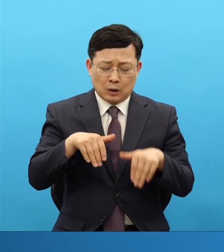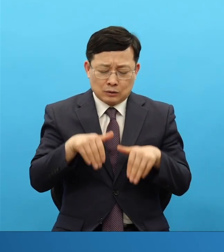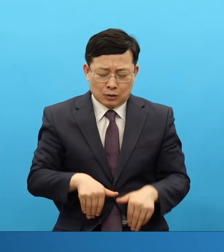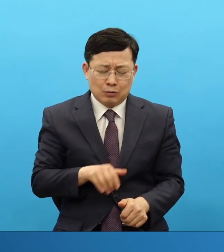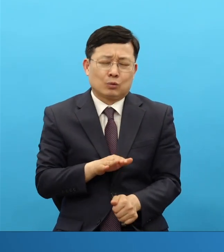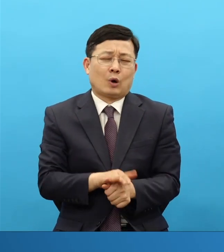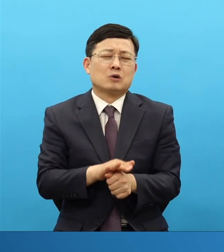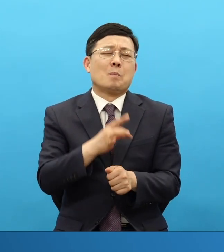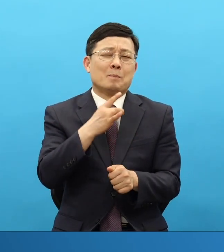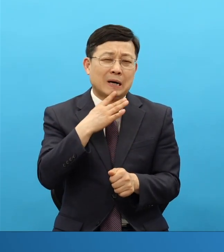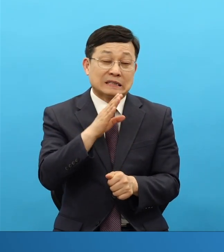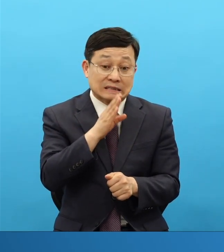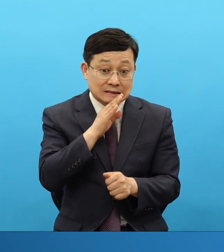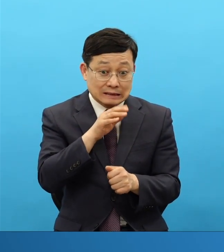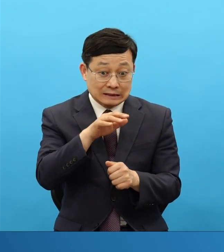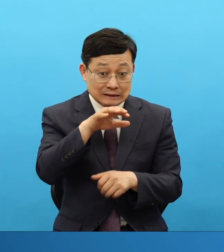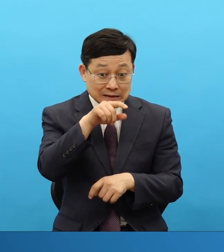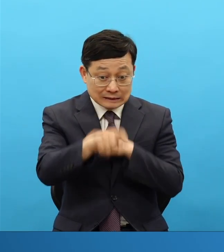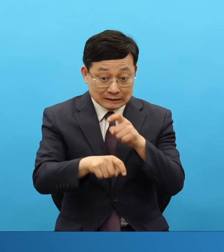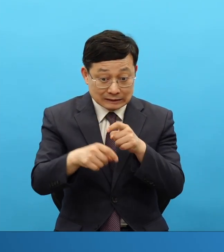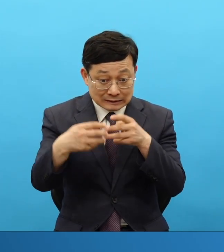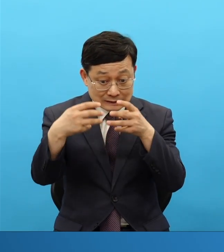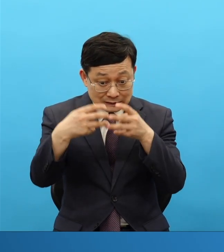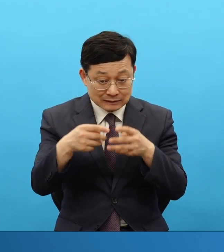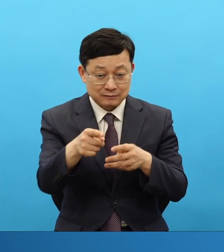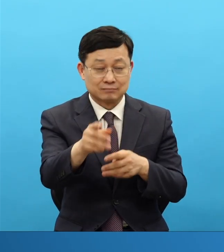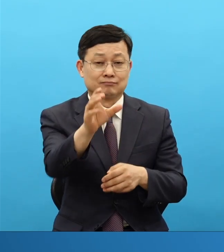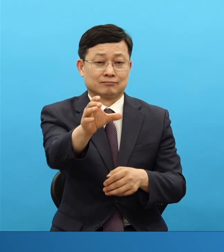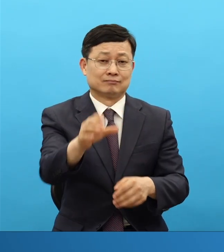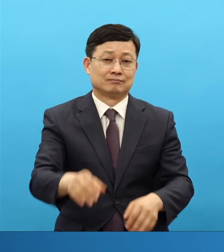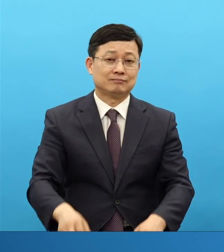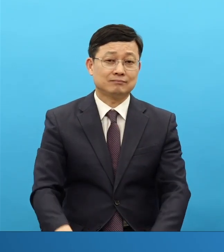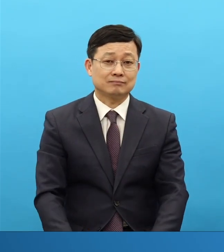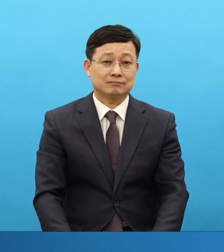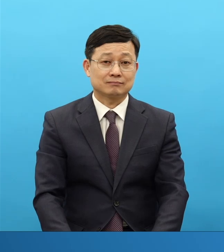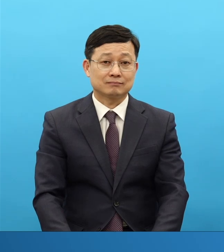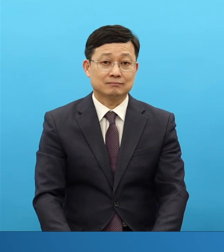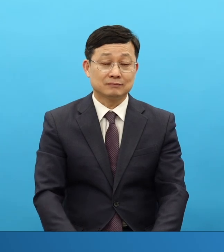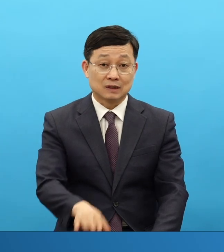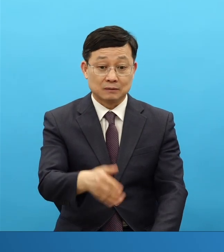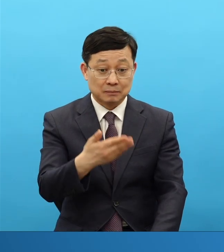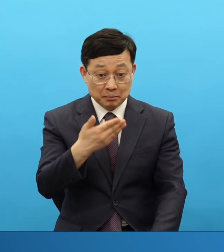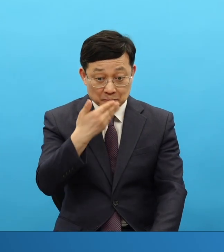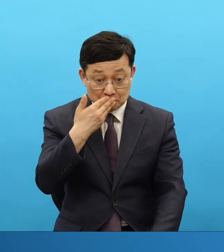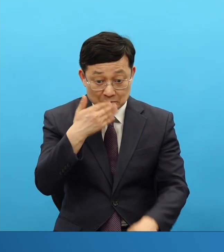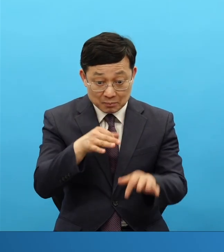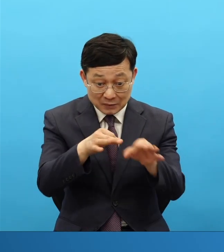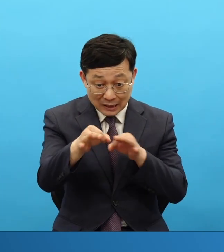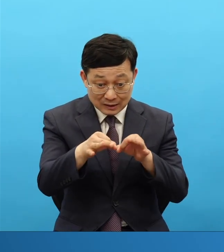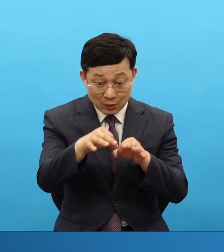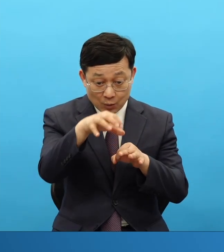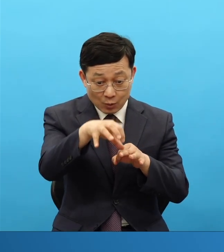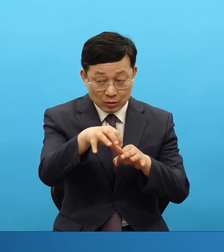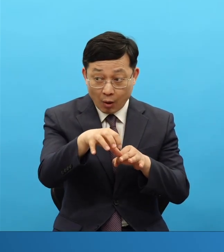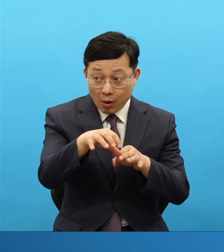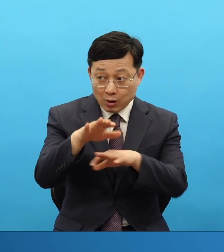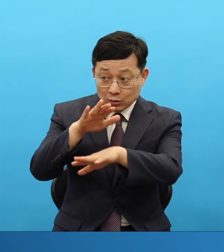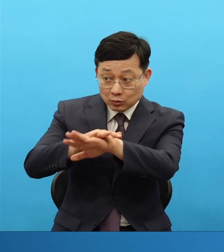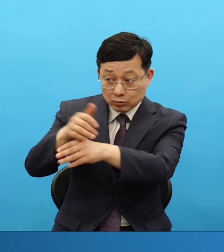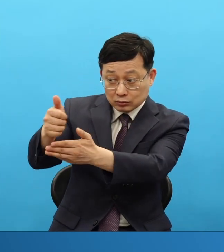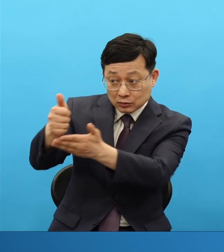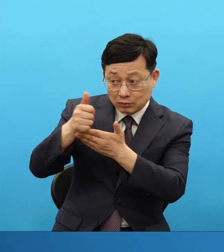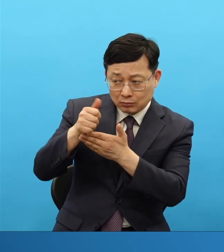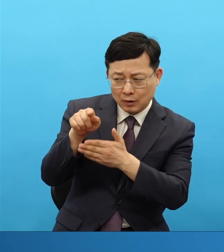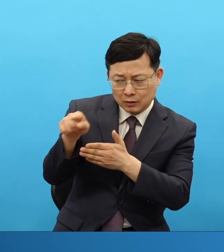I'm simply running errands. 언제든지 식당에는 손님이 중요하죠. And so always in the restaurant, the client are